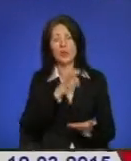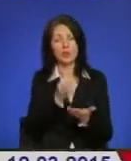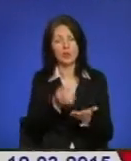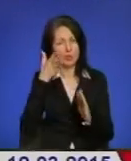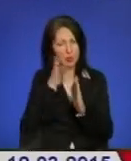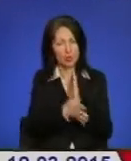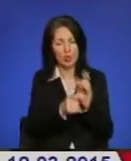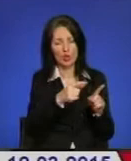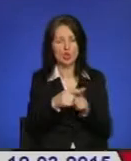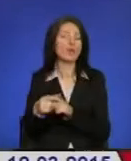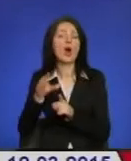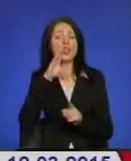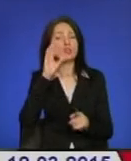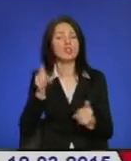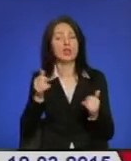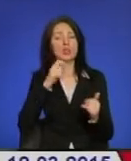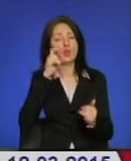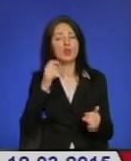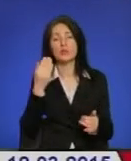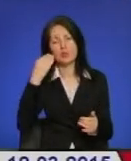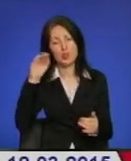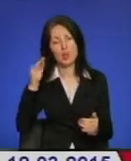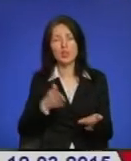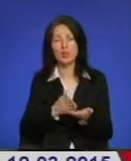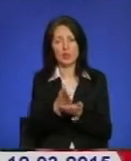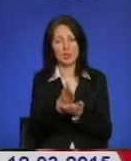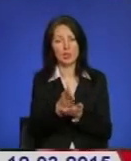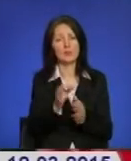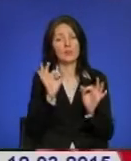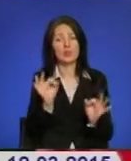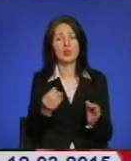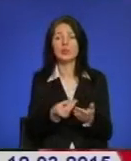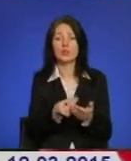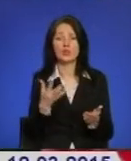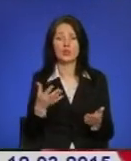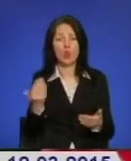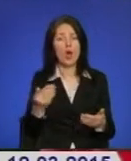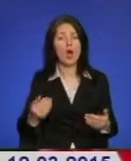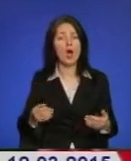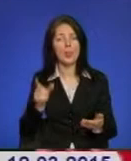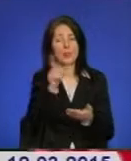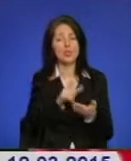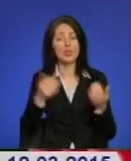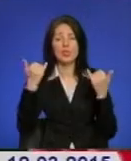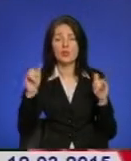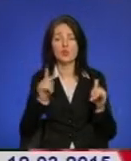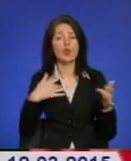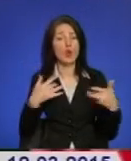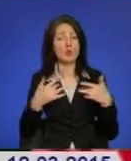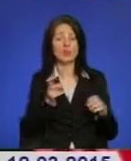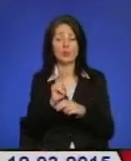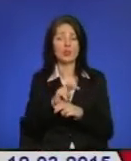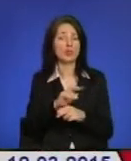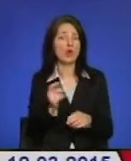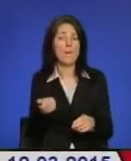слова Шевченка для українців найкращий орієнтир справжній поціновувачі його творчості здивовані що на концерт прийшло